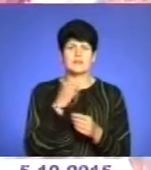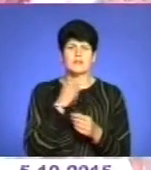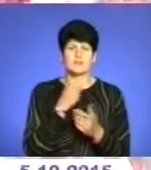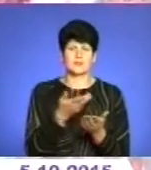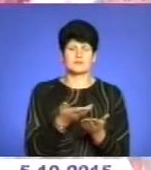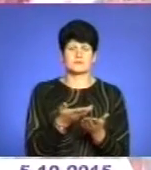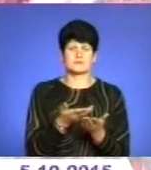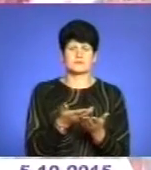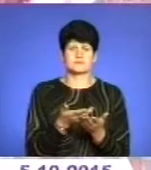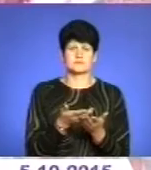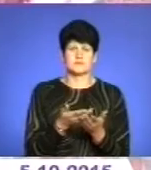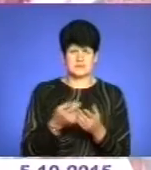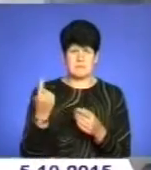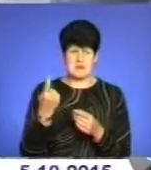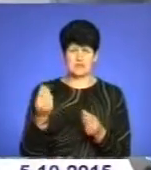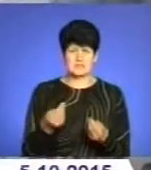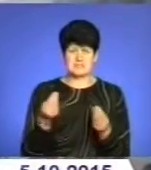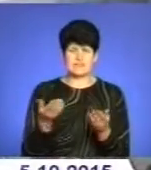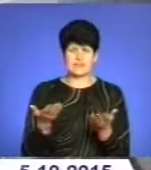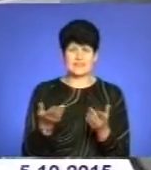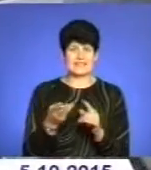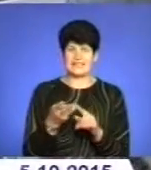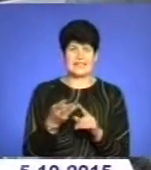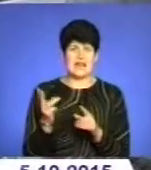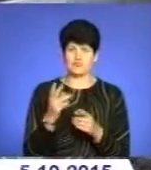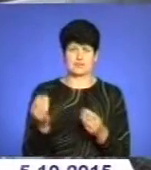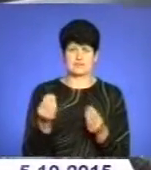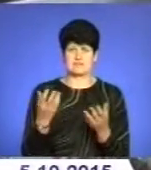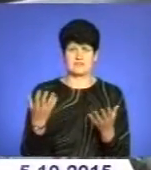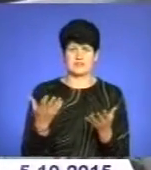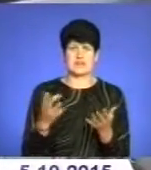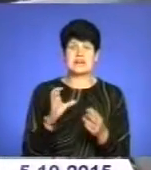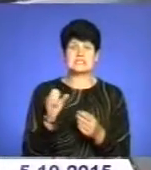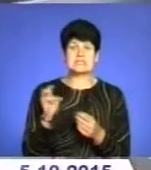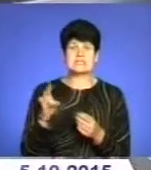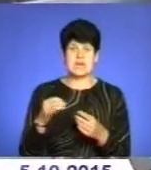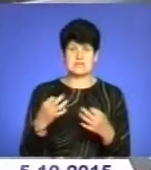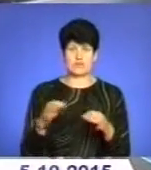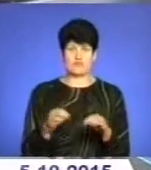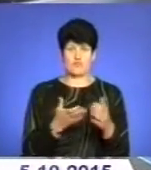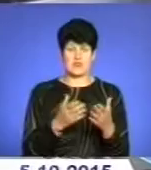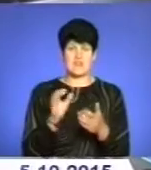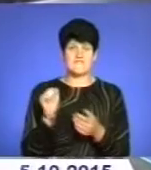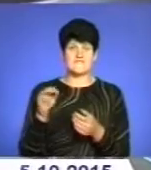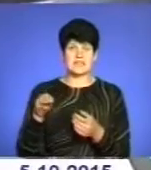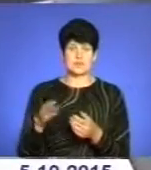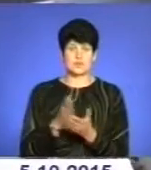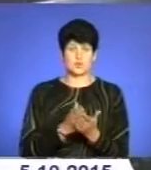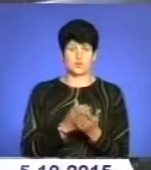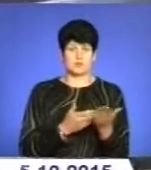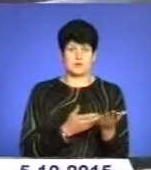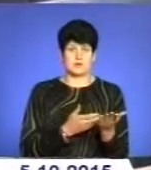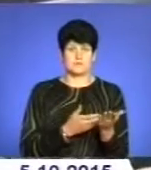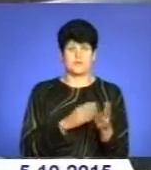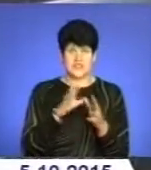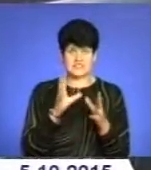що то першої свіжості, навіть не третьої свіжості. Як то санстанція пропустила, ветслужба. А